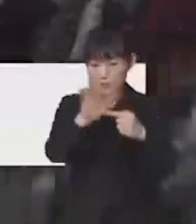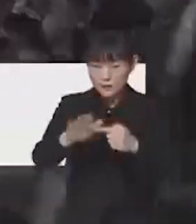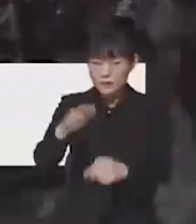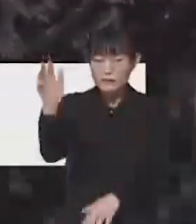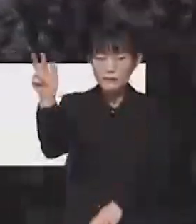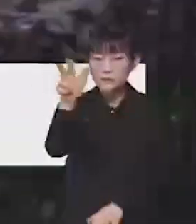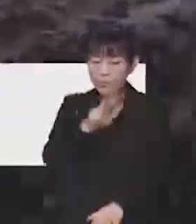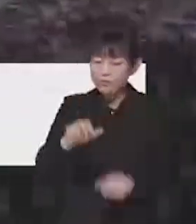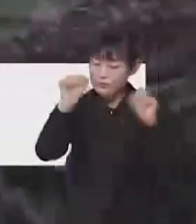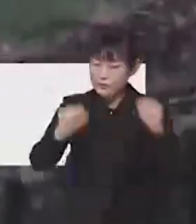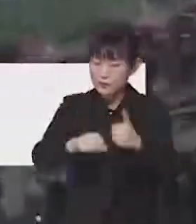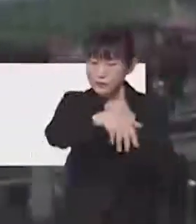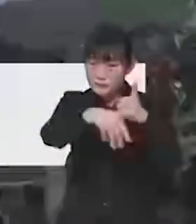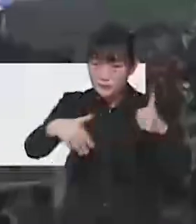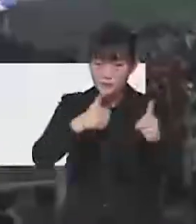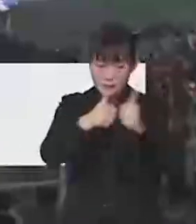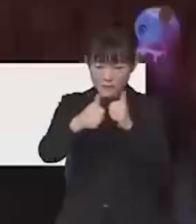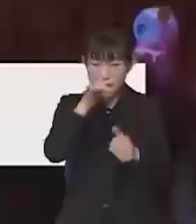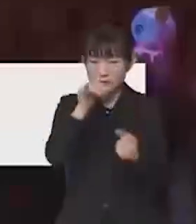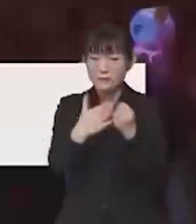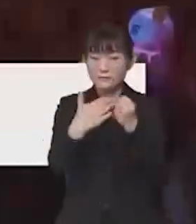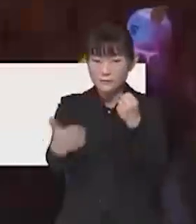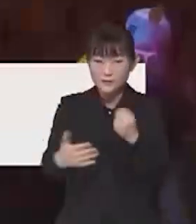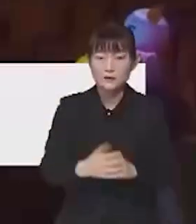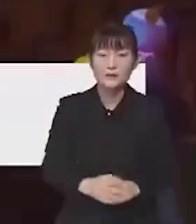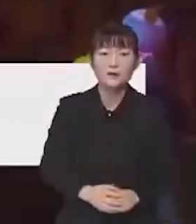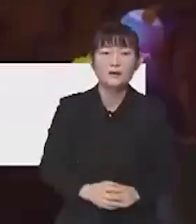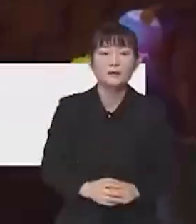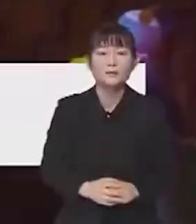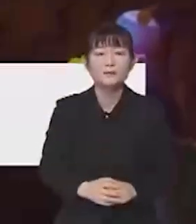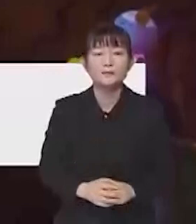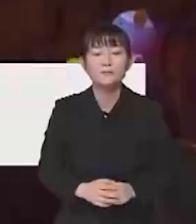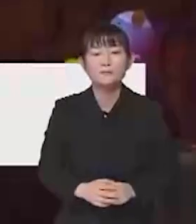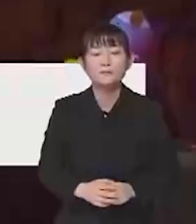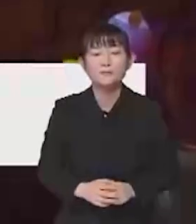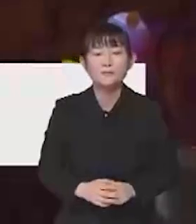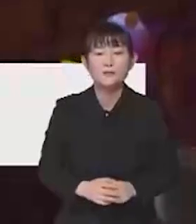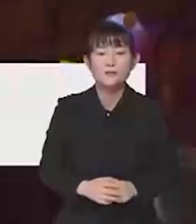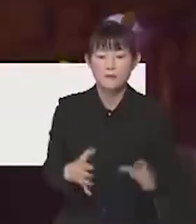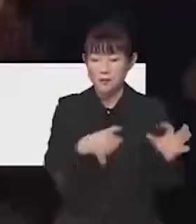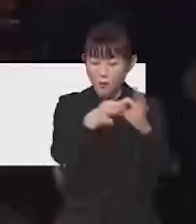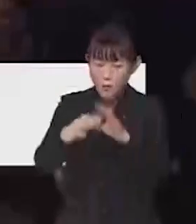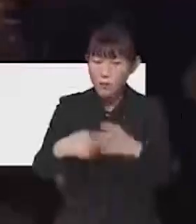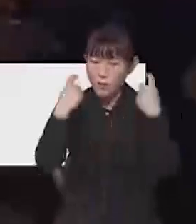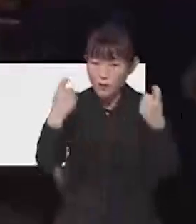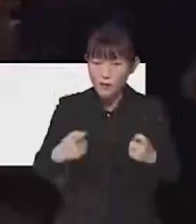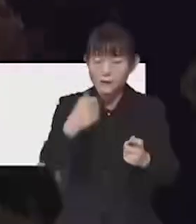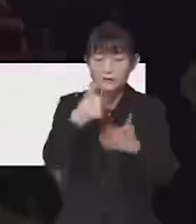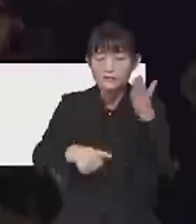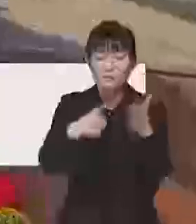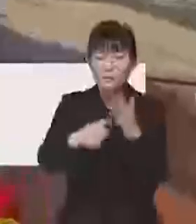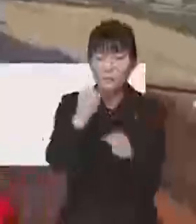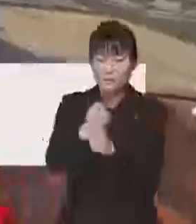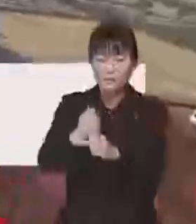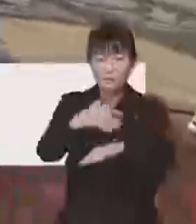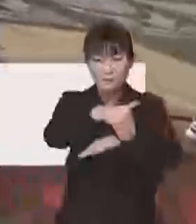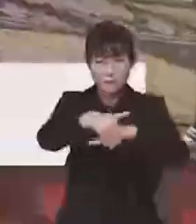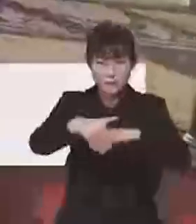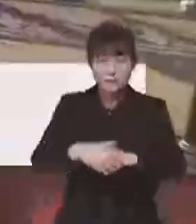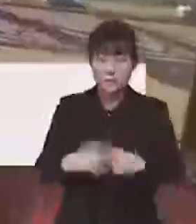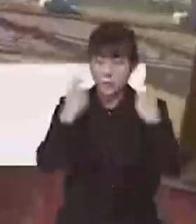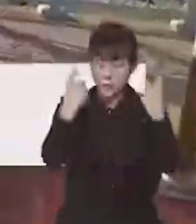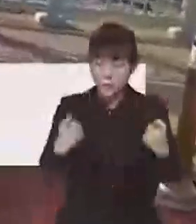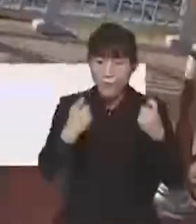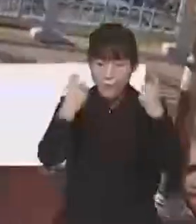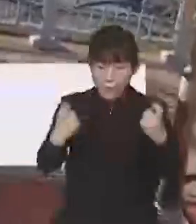전국체전 등 굵직한 행사가 열리는 만큼 붐 조성에 나서는 한편 연계 관광 상품도 마련합니다.